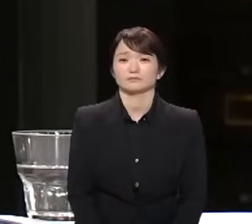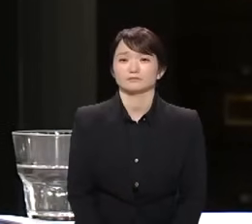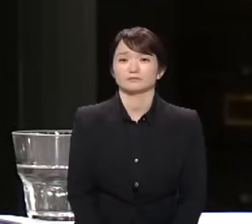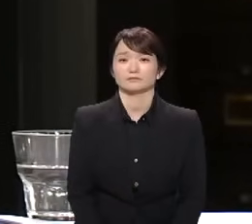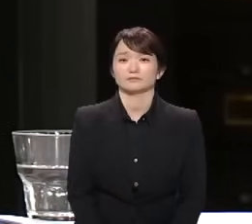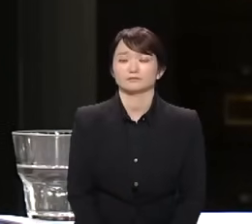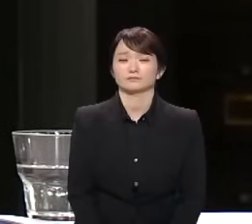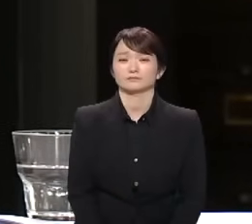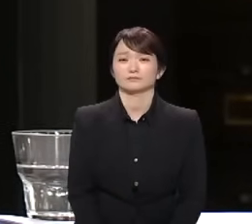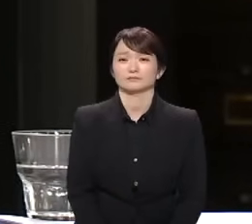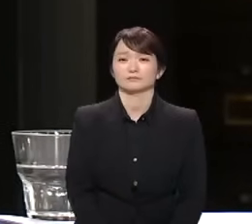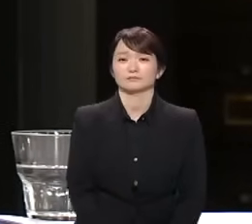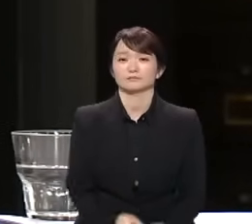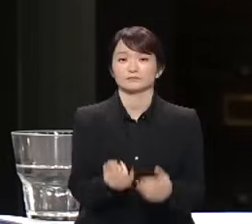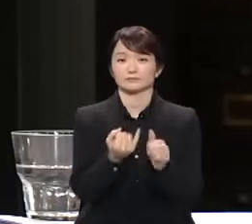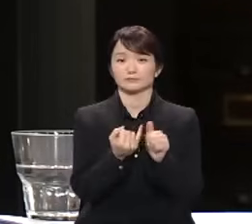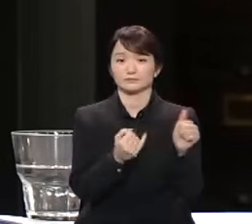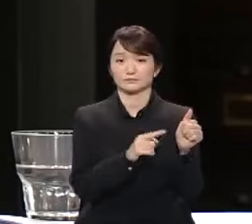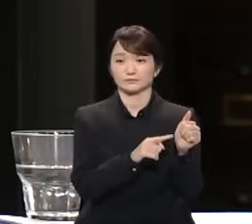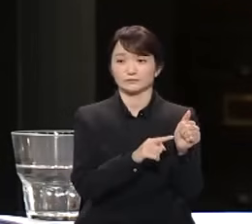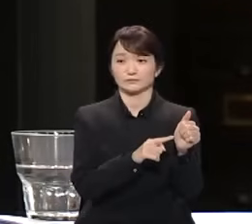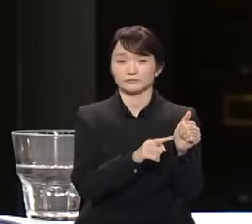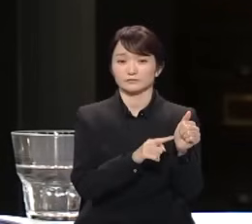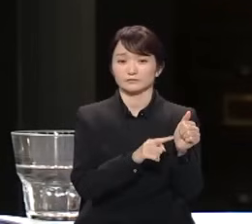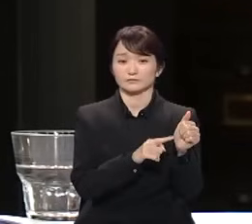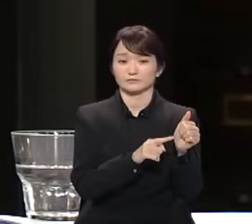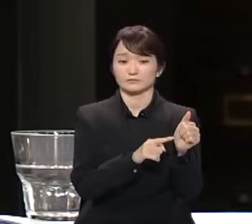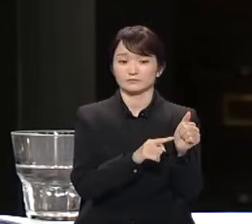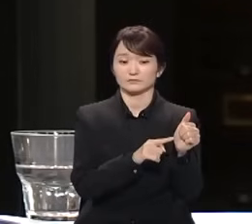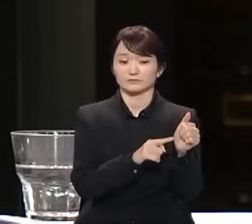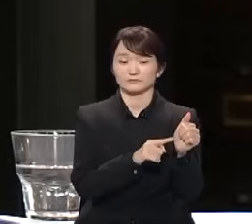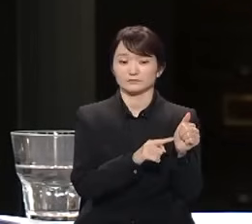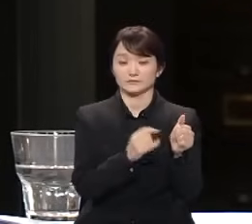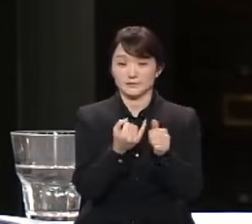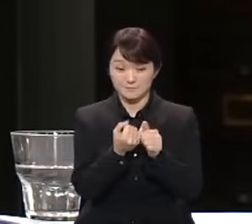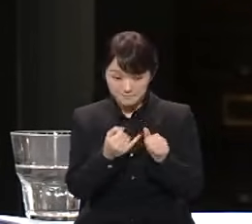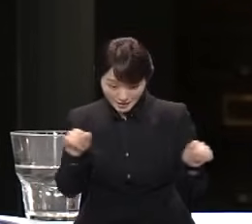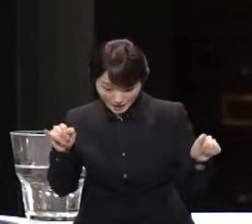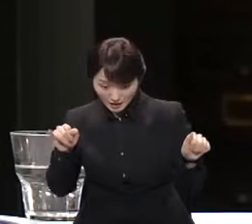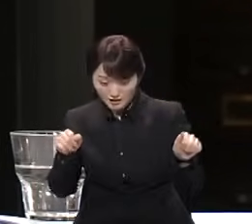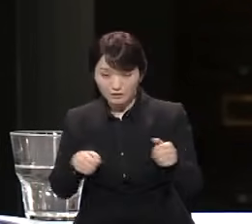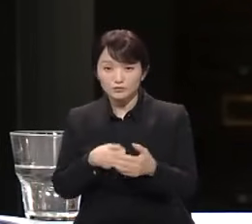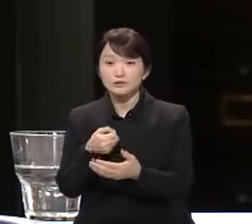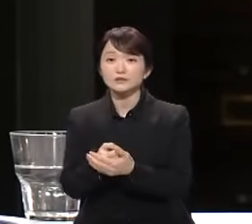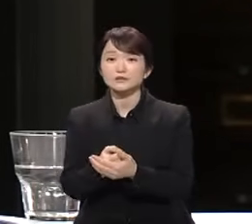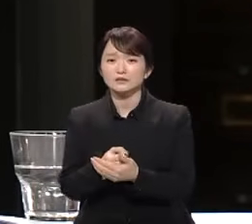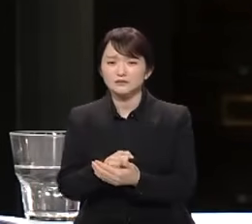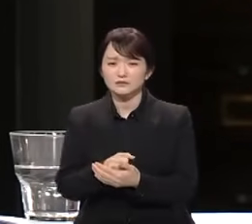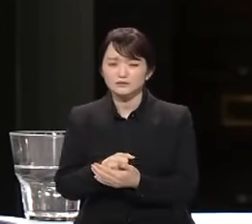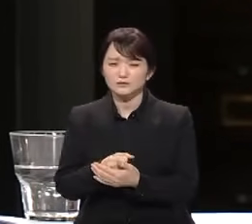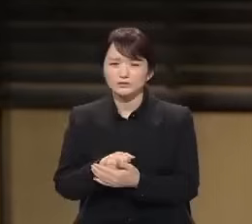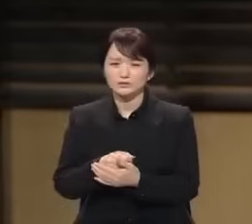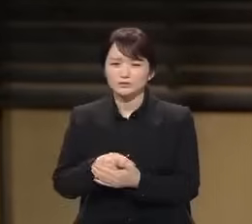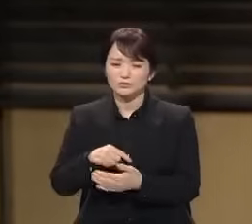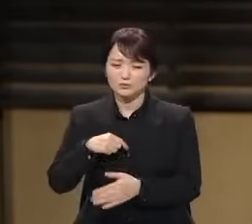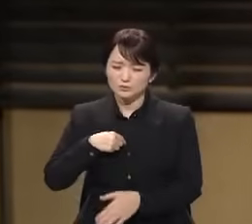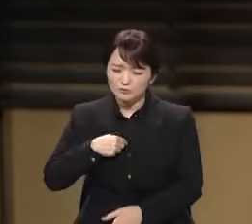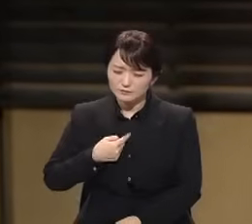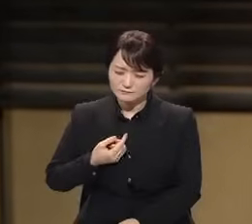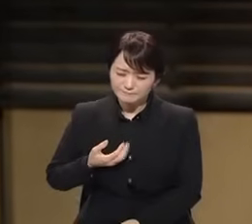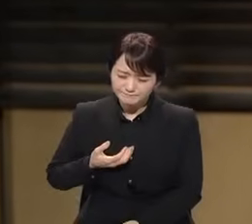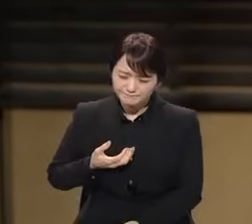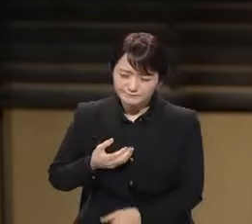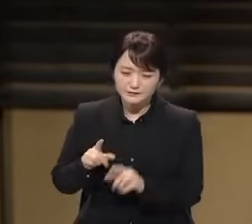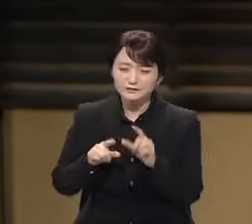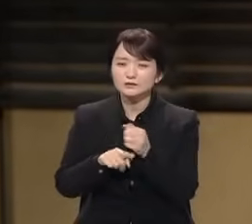그 남편하고 그냥 사생 결단을 내서 딱 해야지 왜 이걸 끙끙 앓고만 살아? 자, 뭐 사실 좀 예전 얘기를